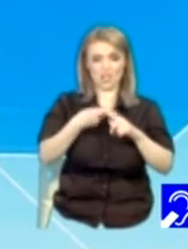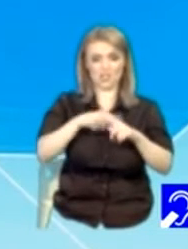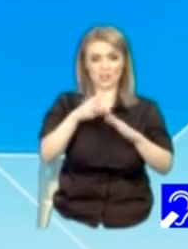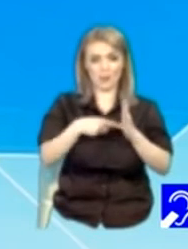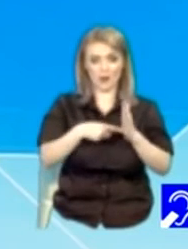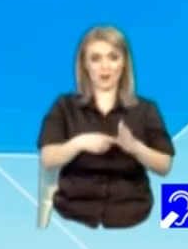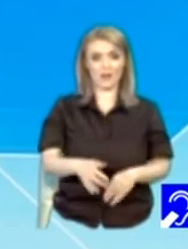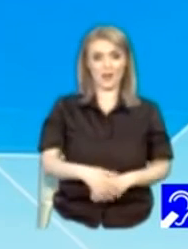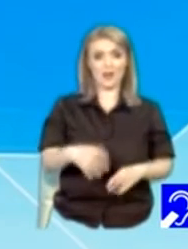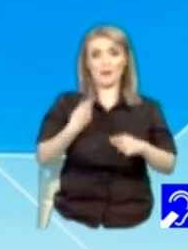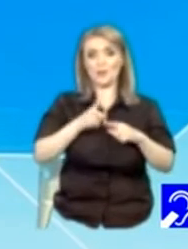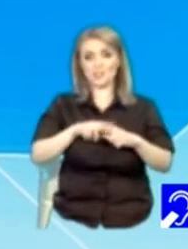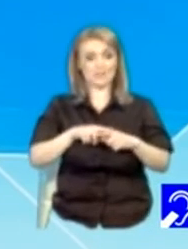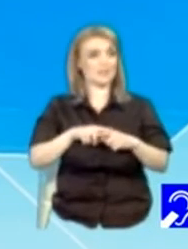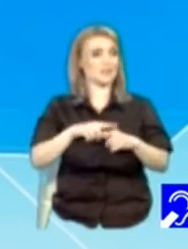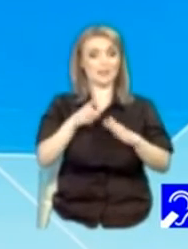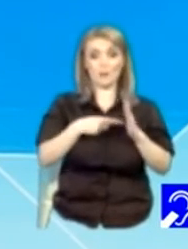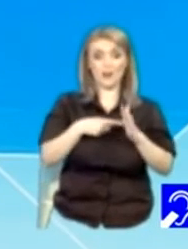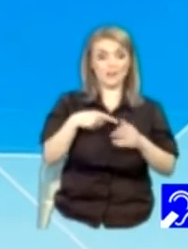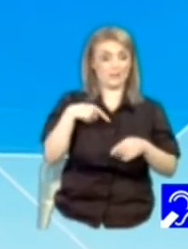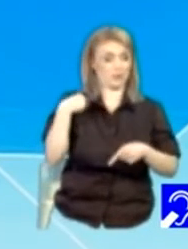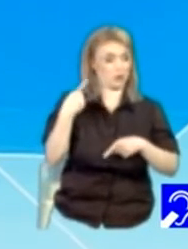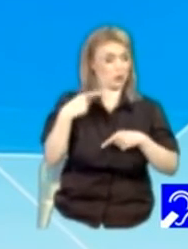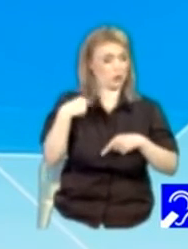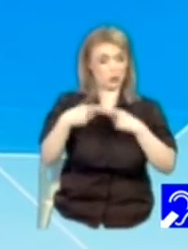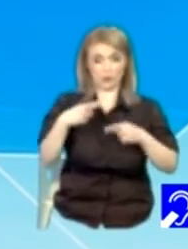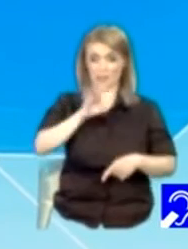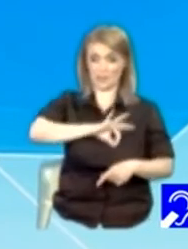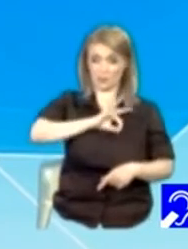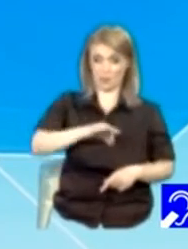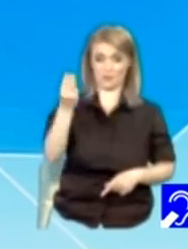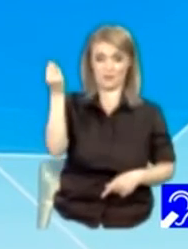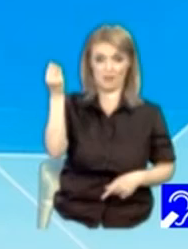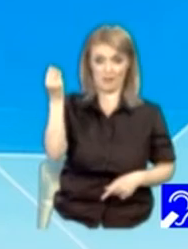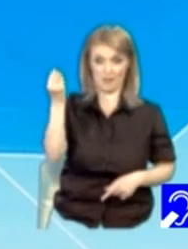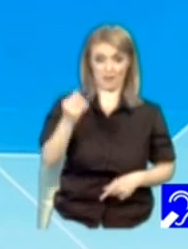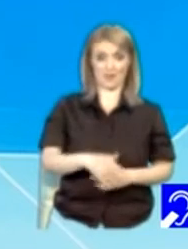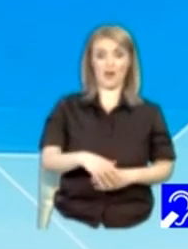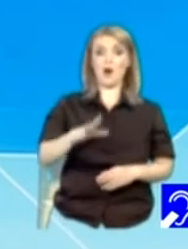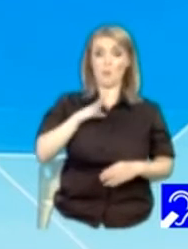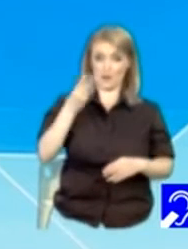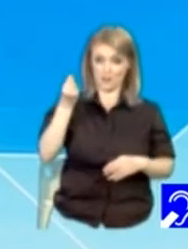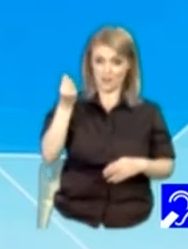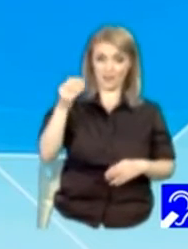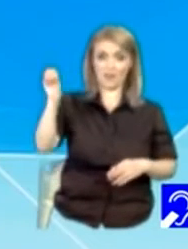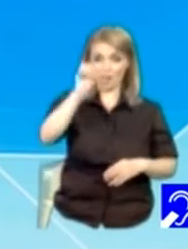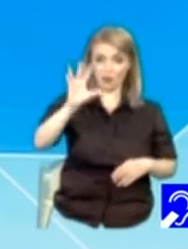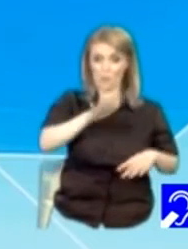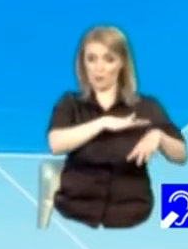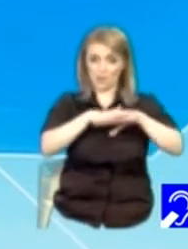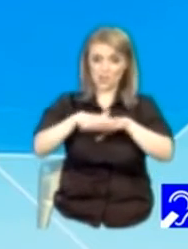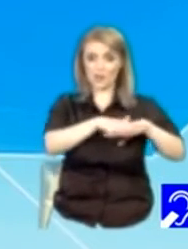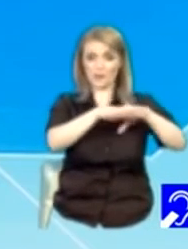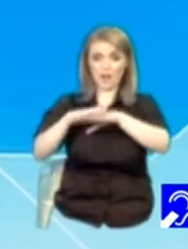segment permanent s-au făcut bani, inclusiv s-au furat bani din proiecte europene, iar banul odată